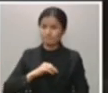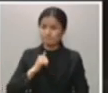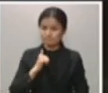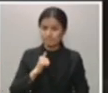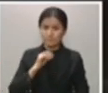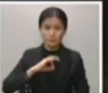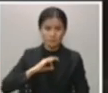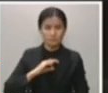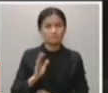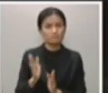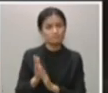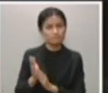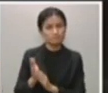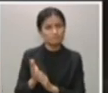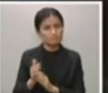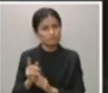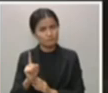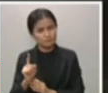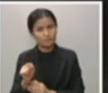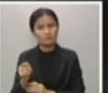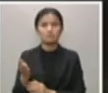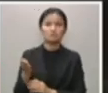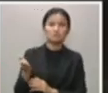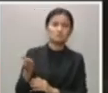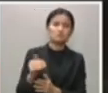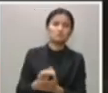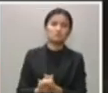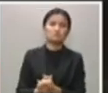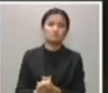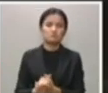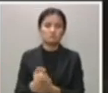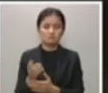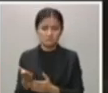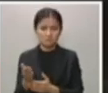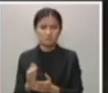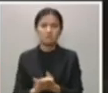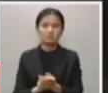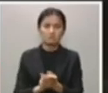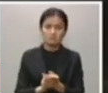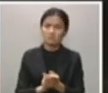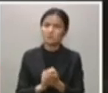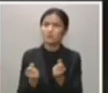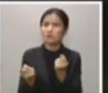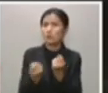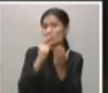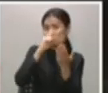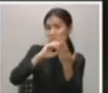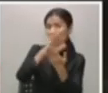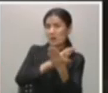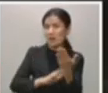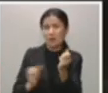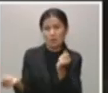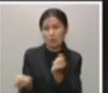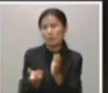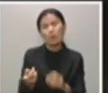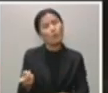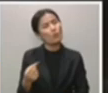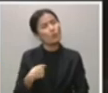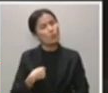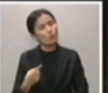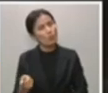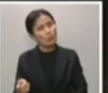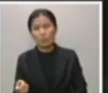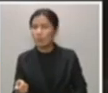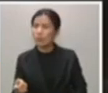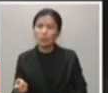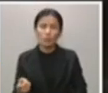นับถือศักยภาพแห่งการทำลายประเทศของท่านจริงๆภายใน6ปีท่านทำให้ประเทศที่พวกเราร่วมสร้าง